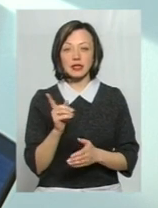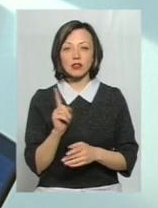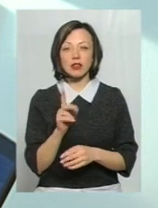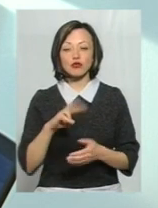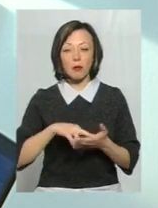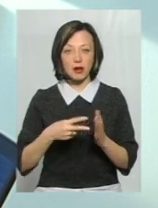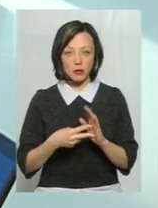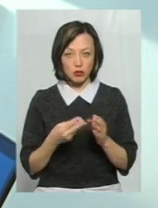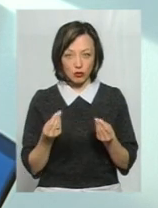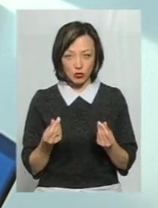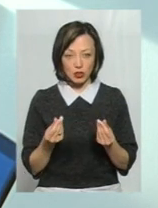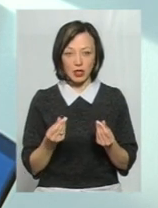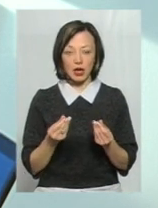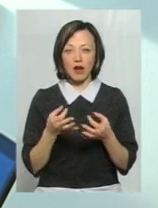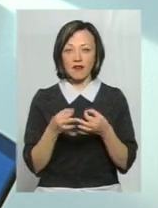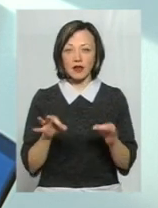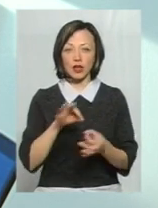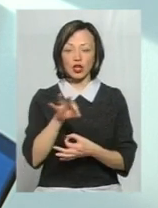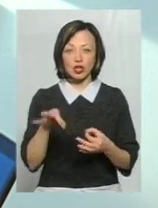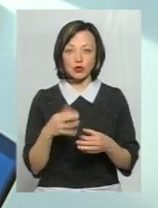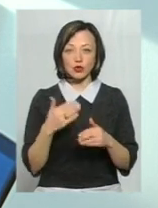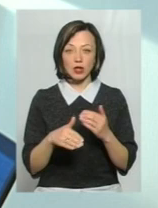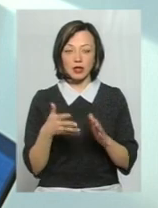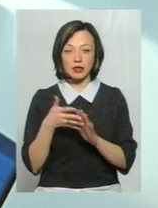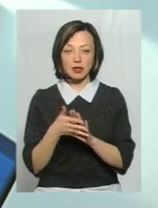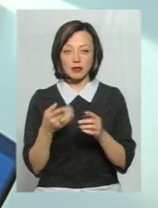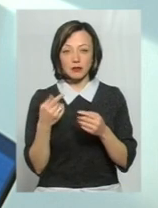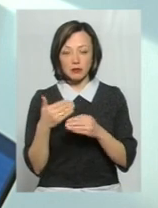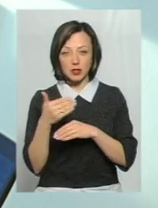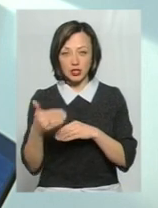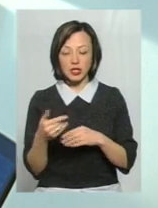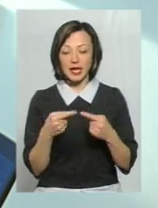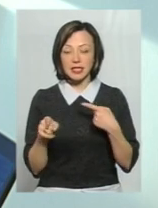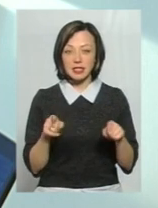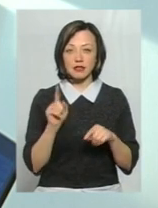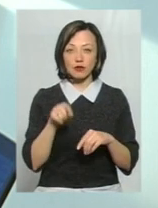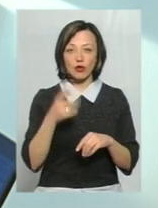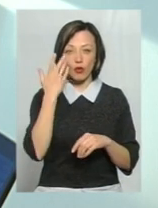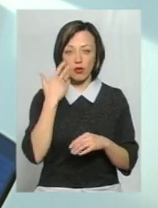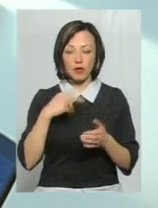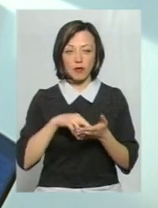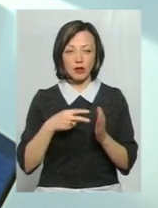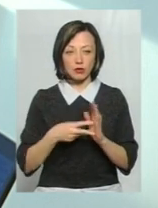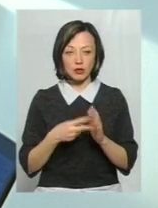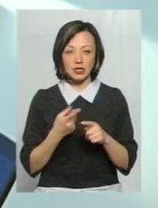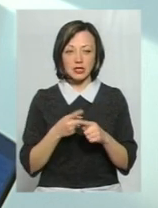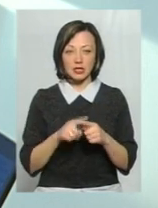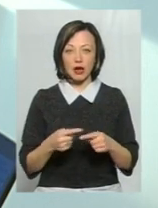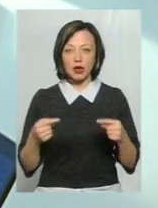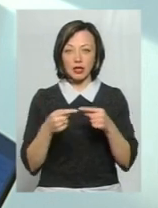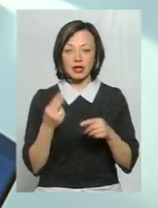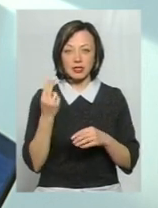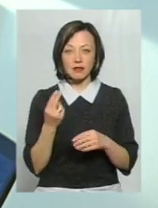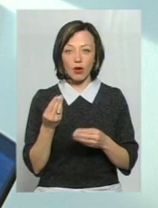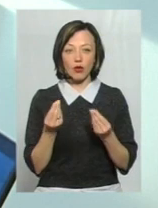що передбачались кошти, а ті вільні лишки вже тратити. Різниця заключається в тому, що тоді, коли ми плануємо, це конкретні цифри.